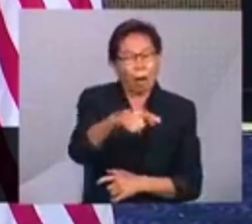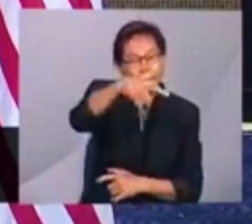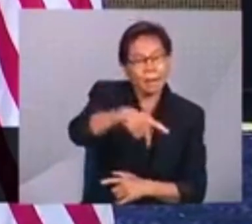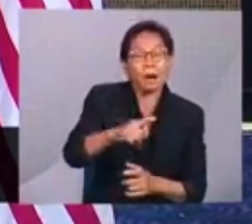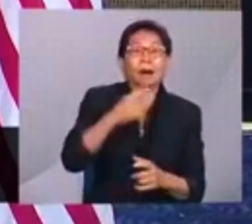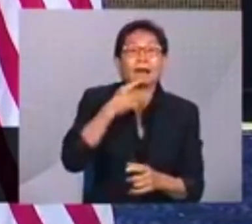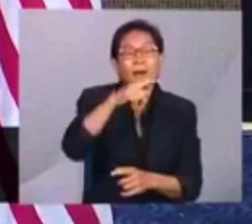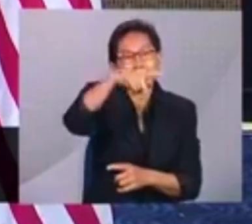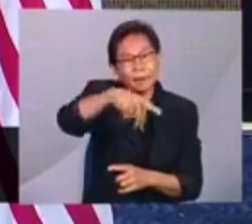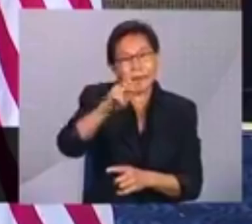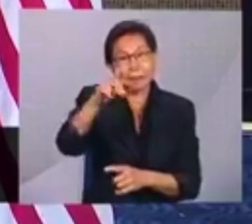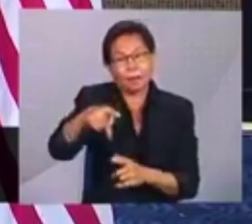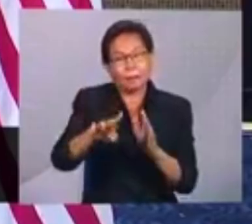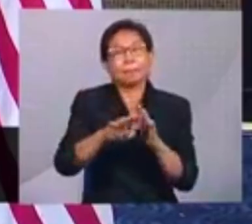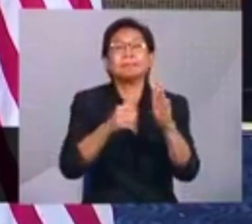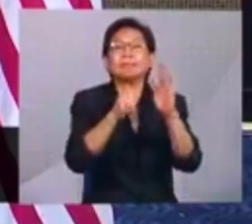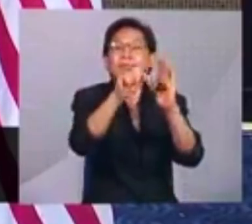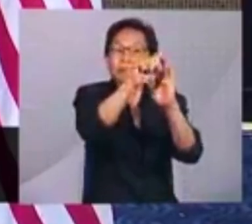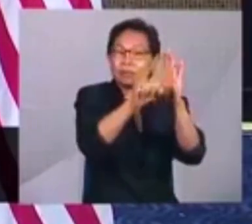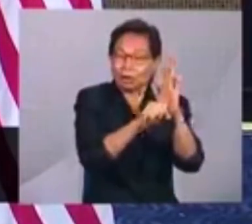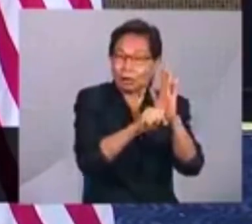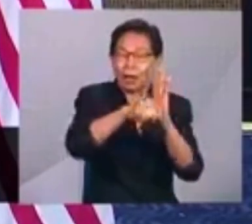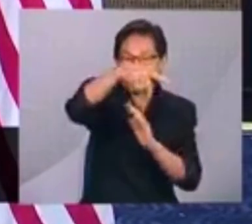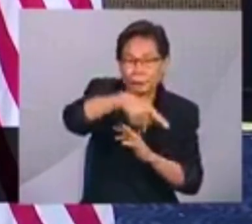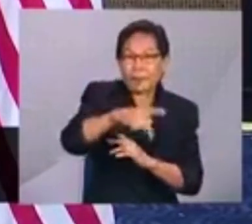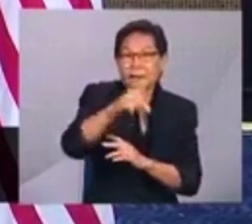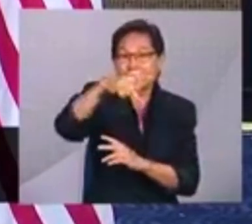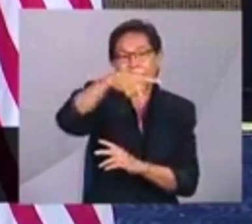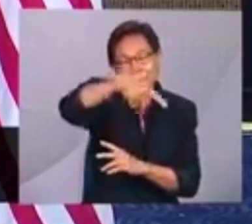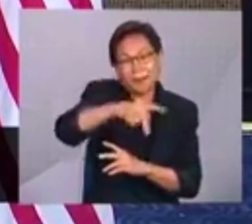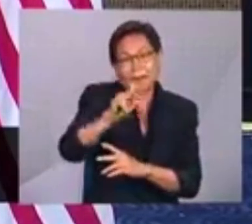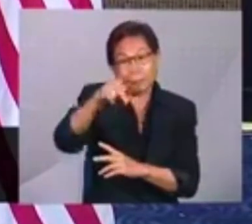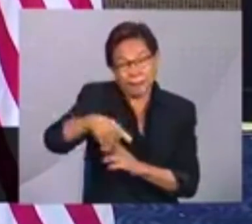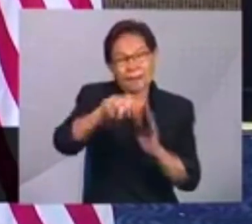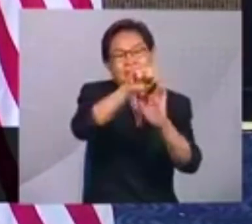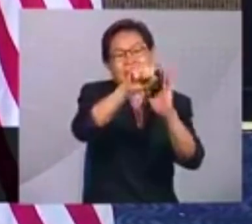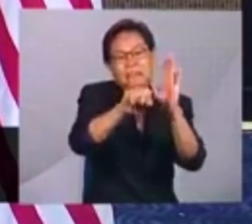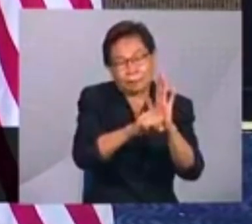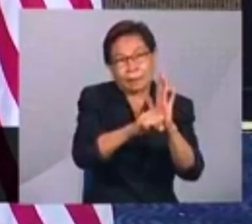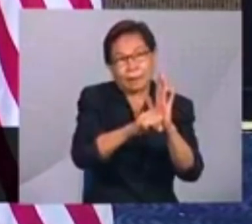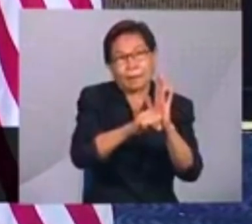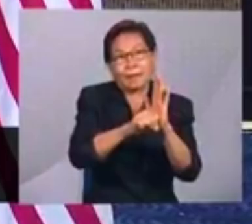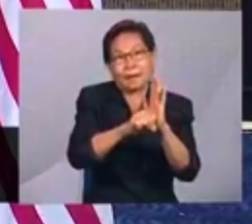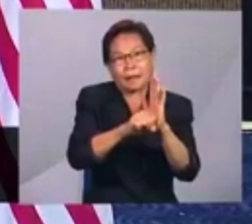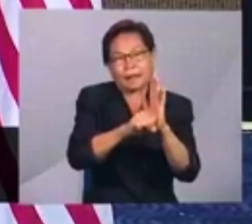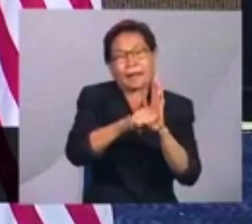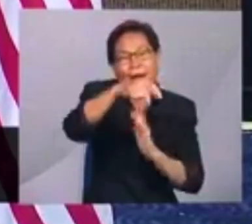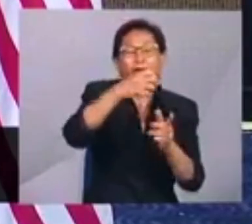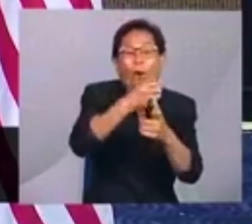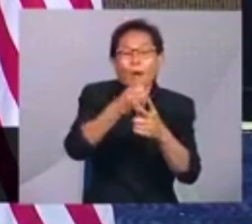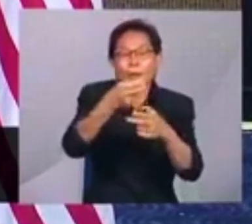pergerakan bersyarat brantah kaulan pergerakan besaran atau pqpqp